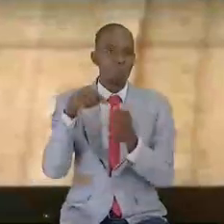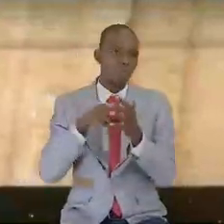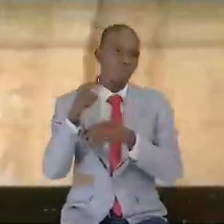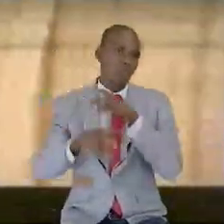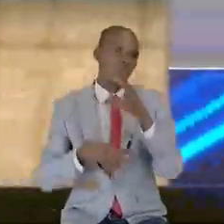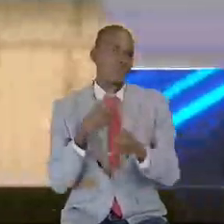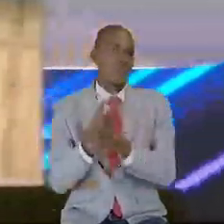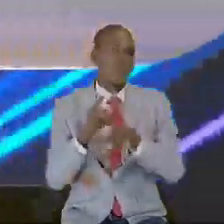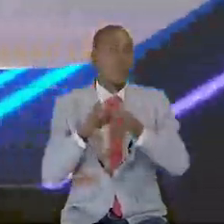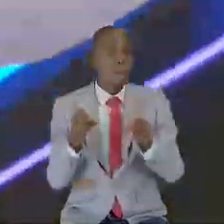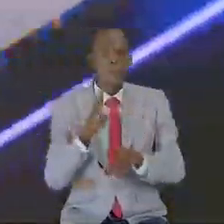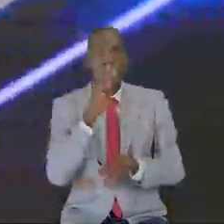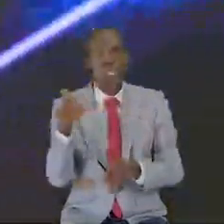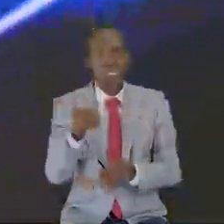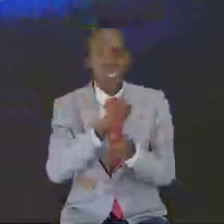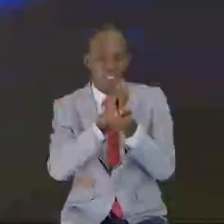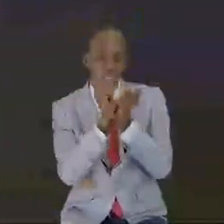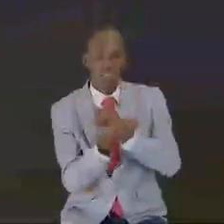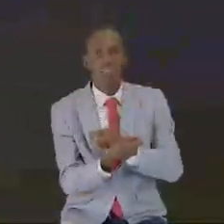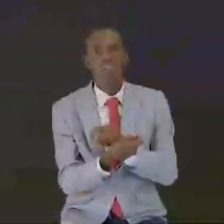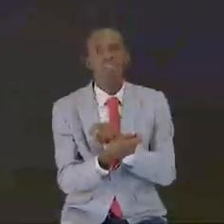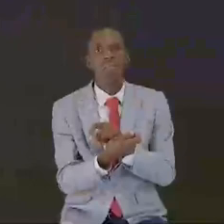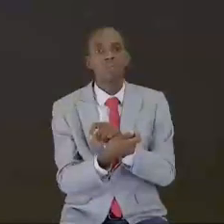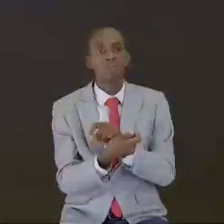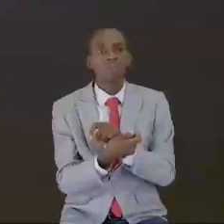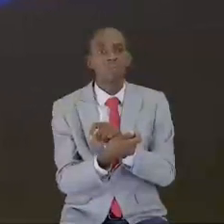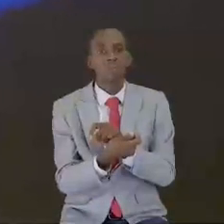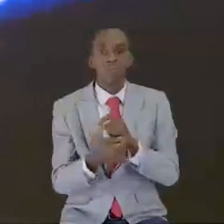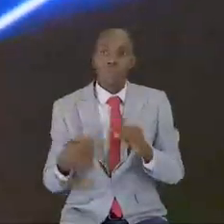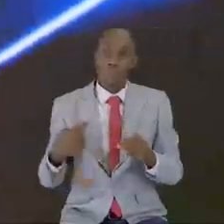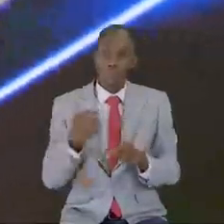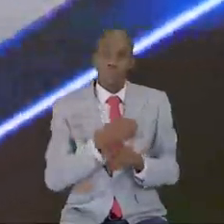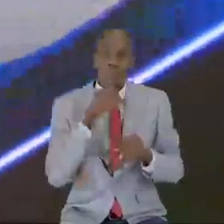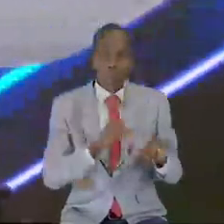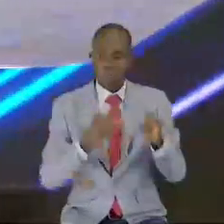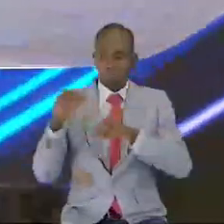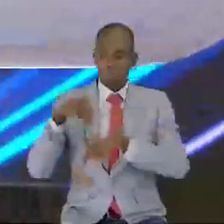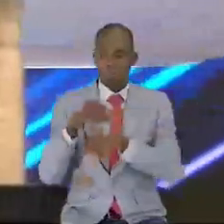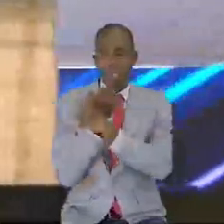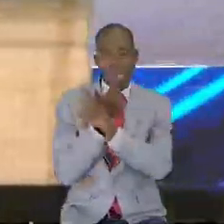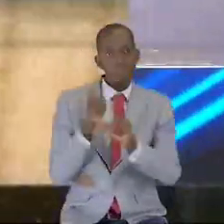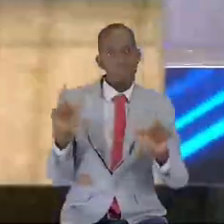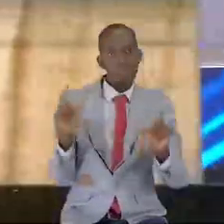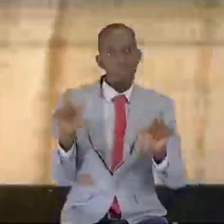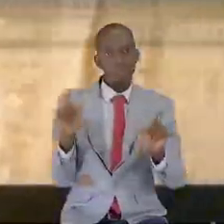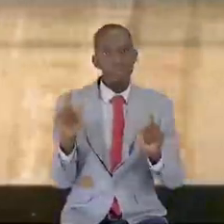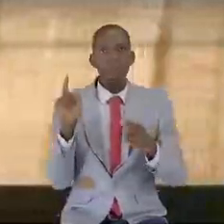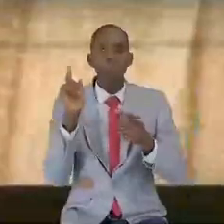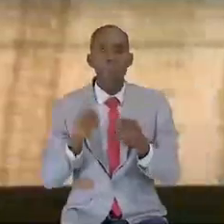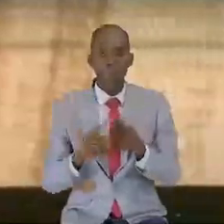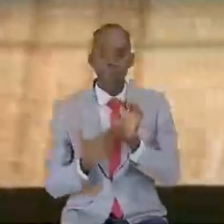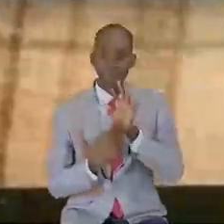mais soyez transformés. Nous sommes affranchis pour